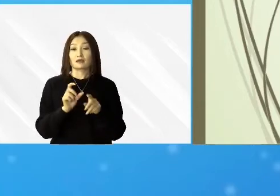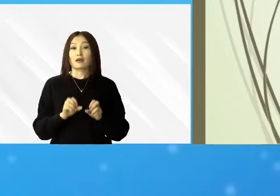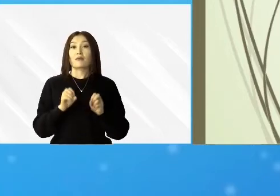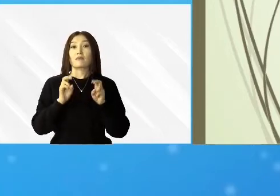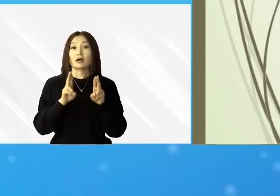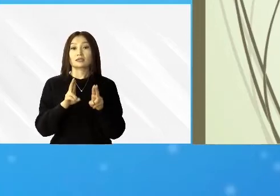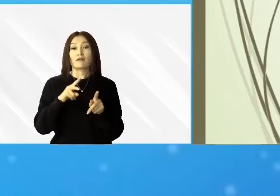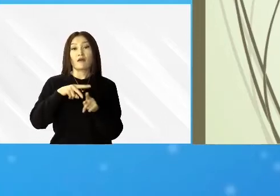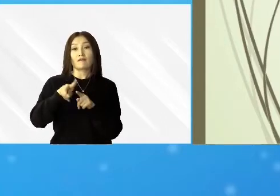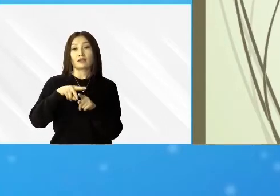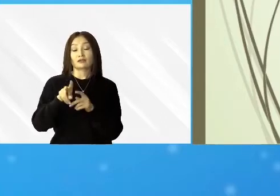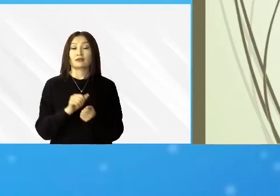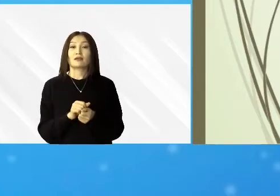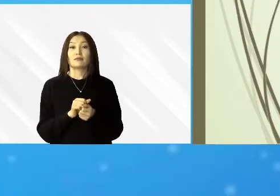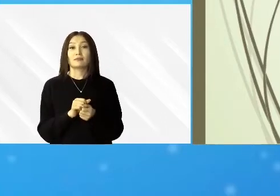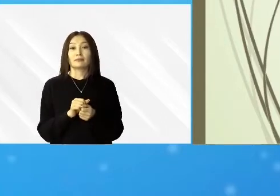опасного вредителя.